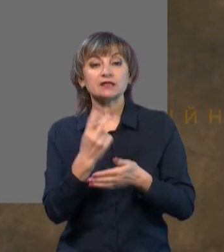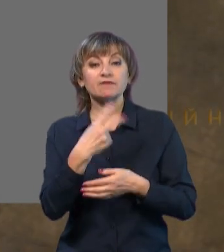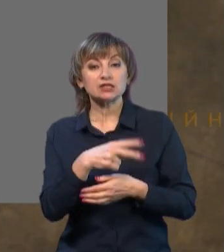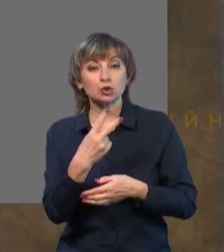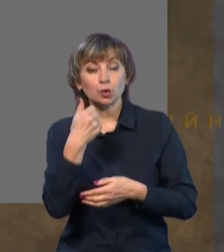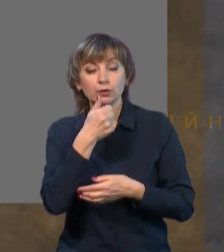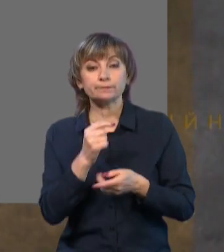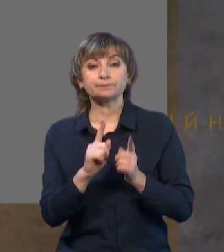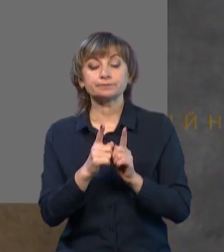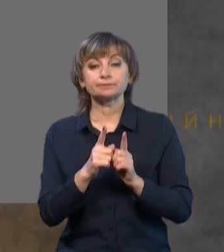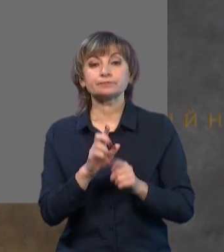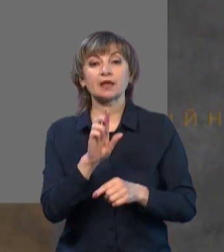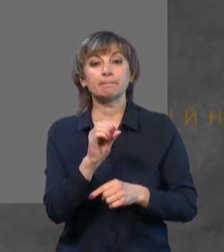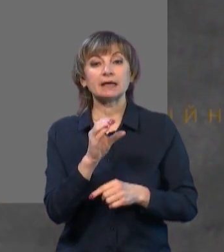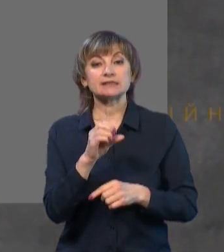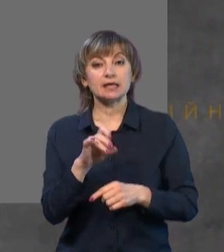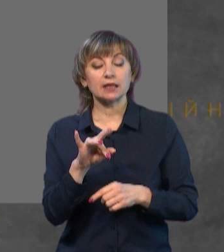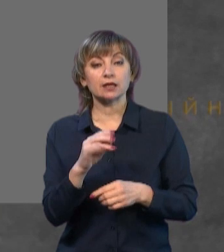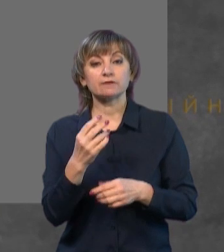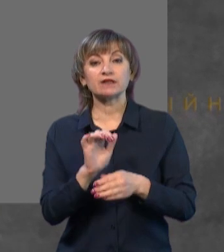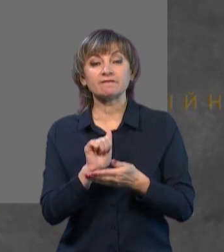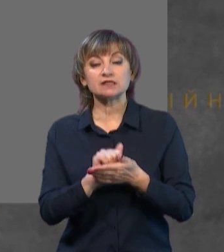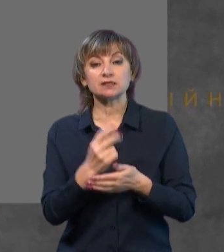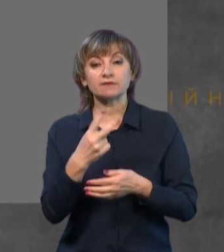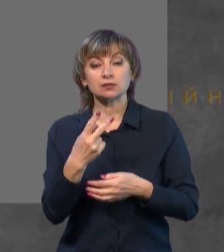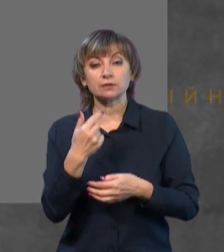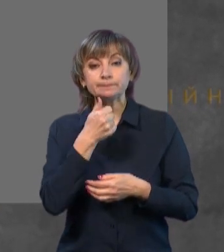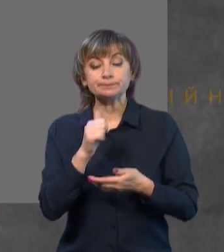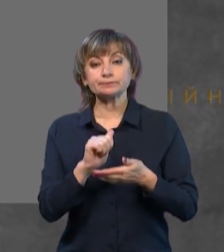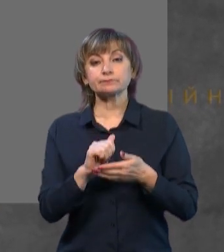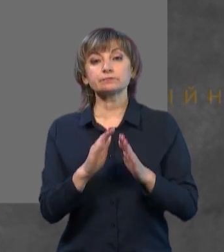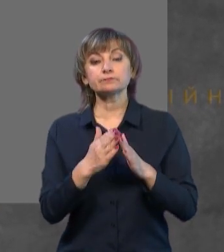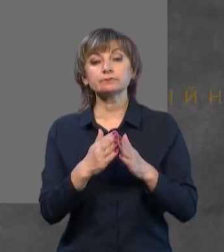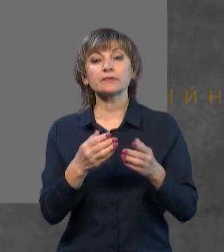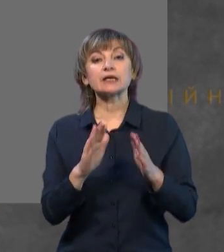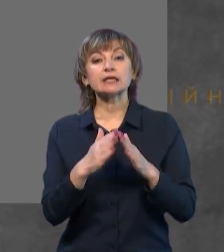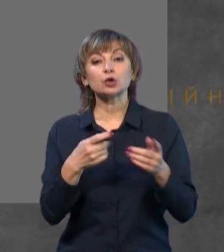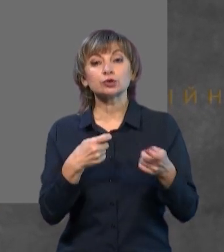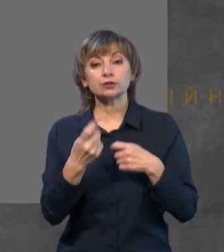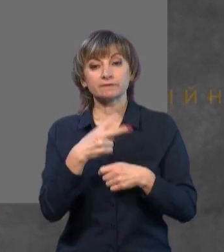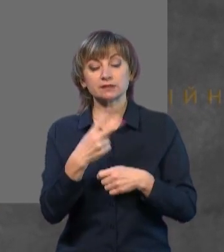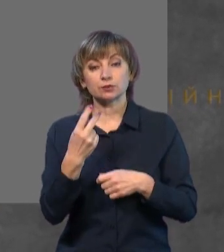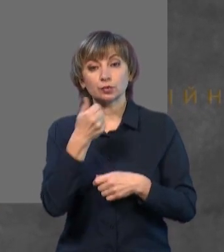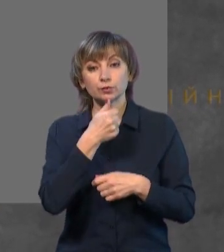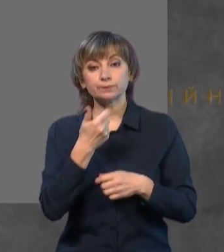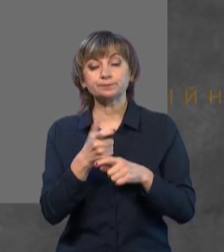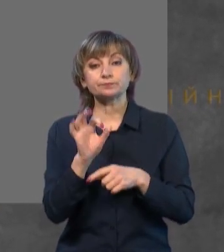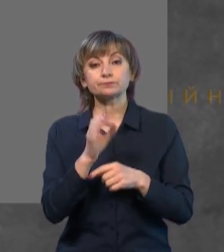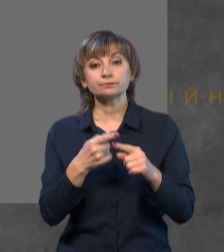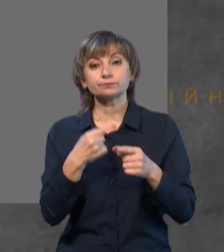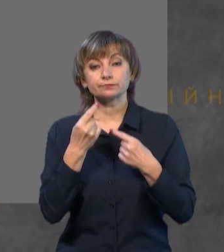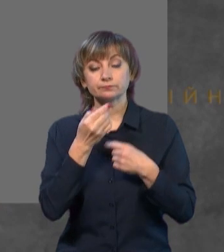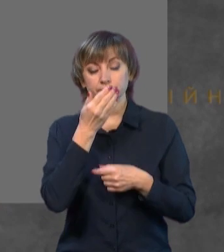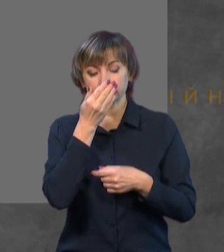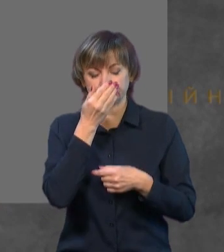року, перекладні бестселери видавців 2022 року та бестселери книготорговців 2022 року. Більше про це поговоримо